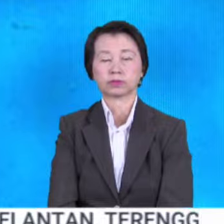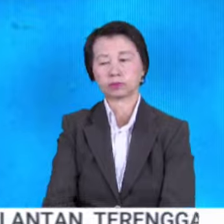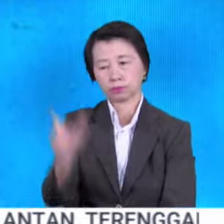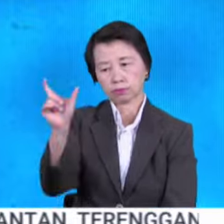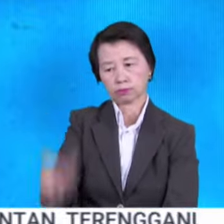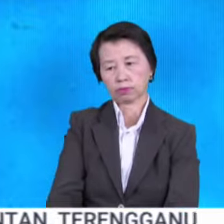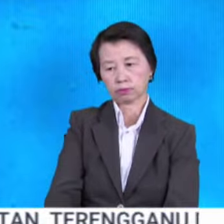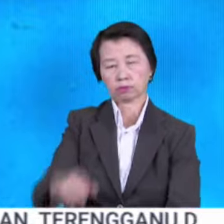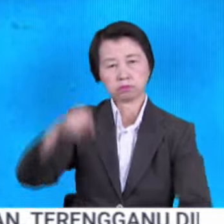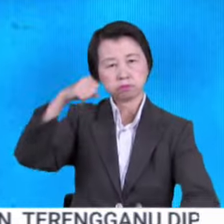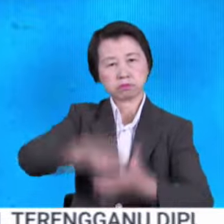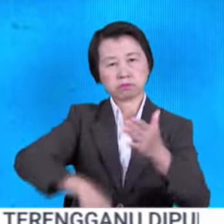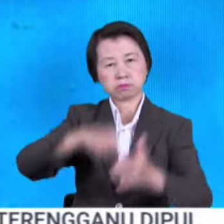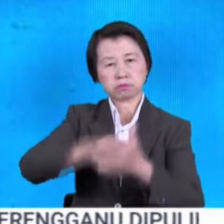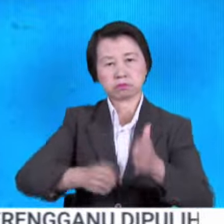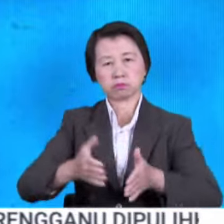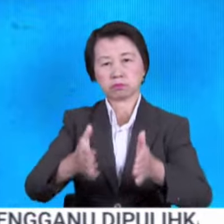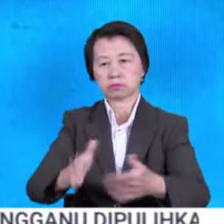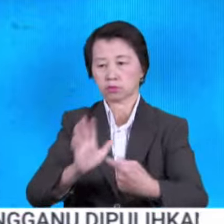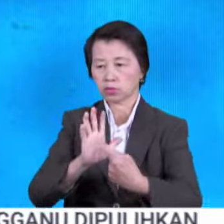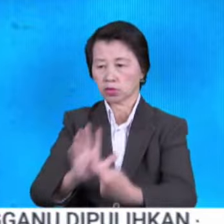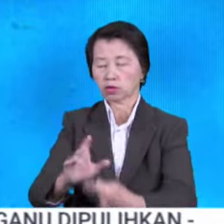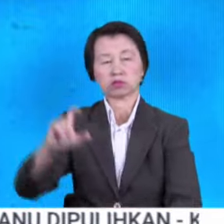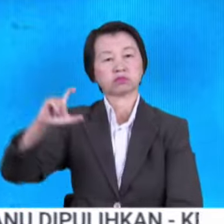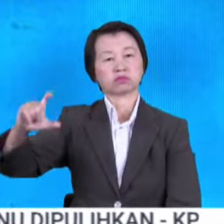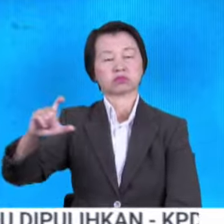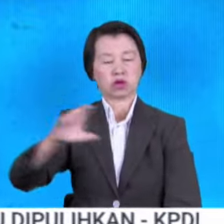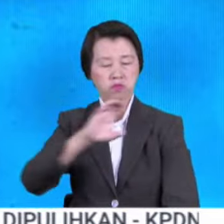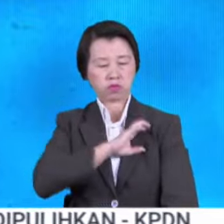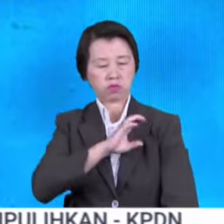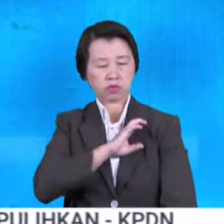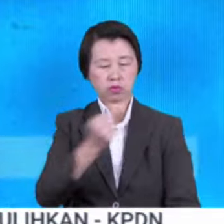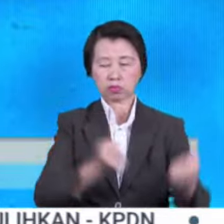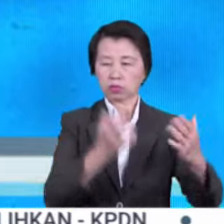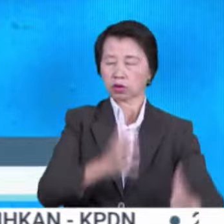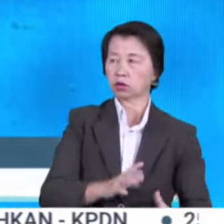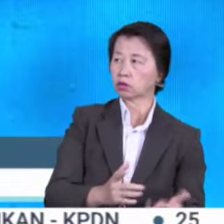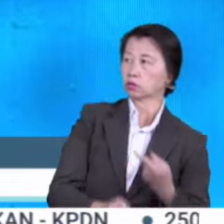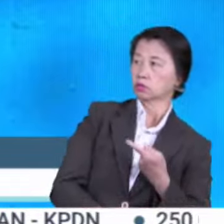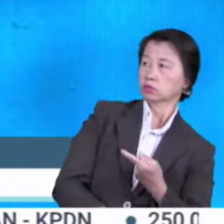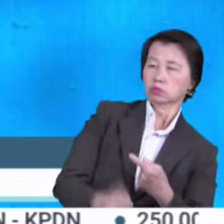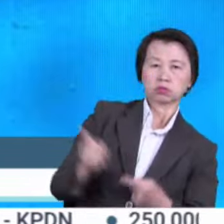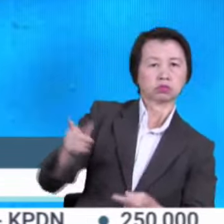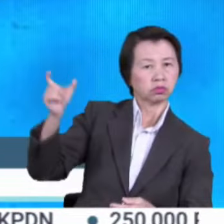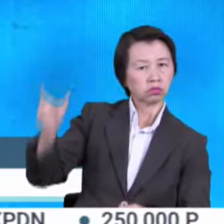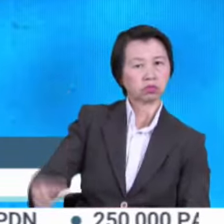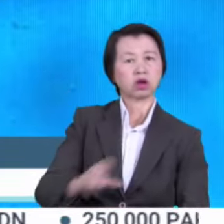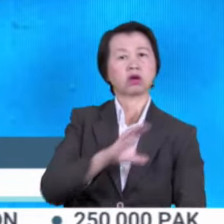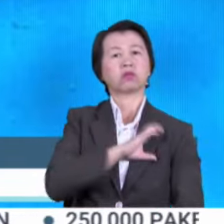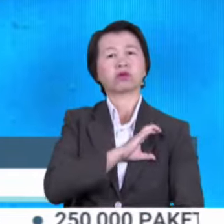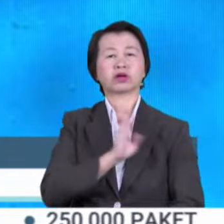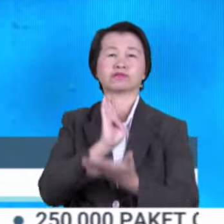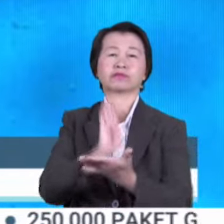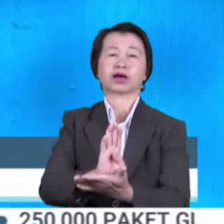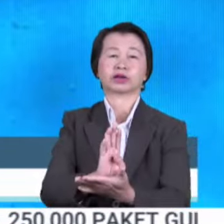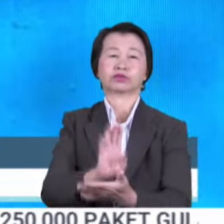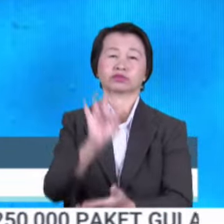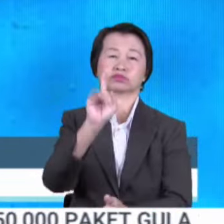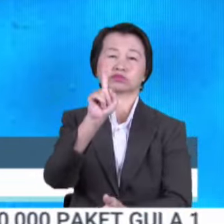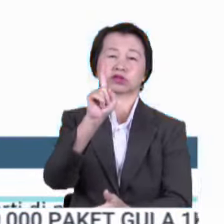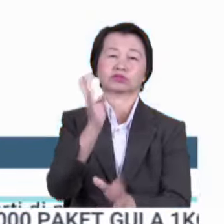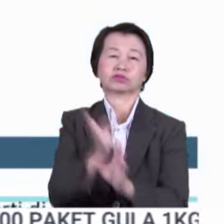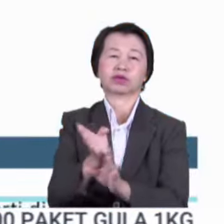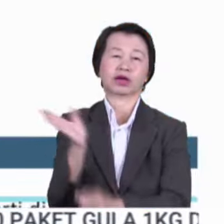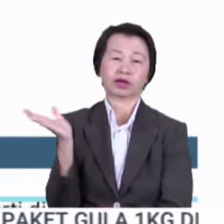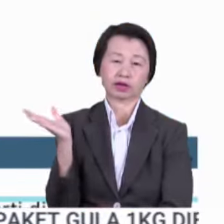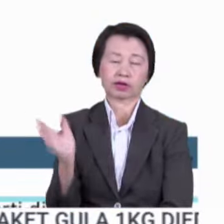Samsung jalanan yang tidak pemandu lain disahkan anggota polisi bantuan sebuah bank